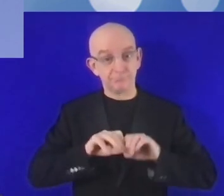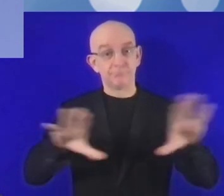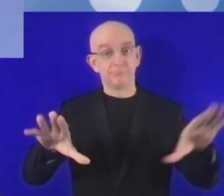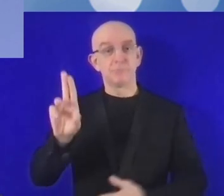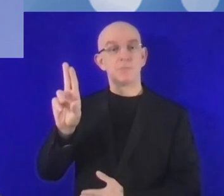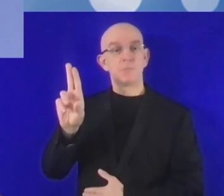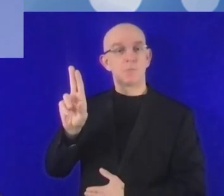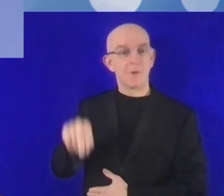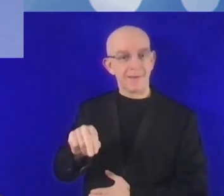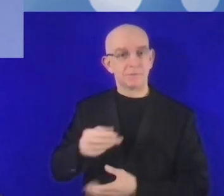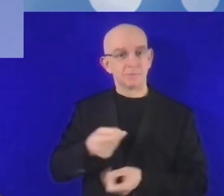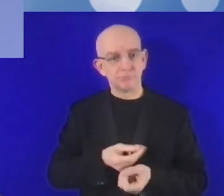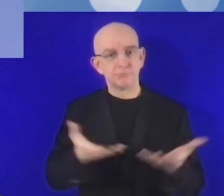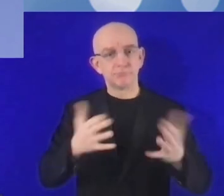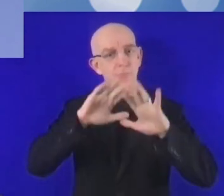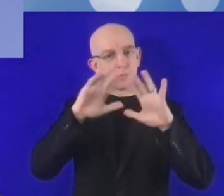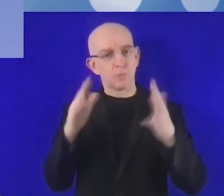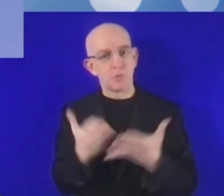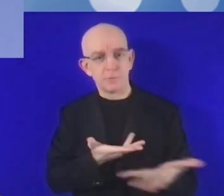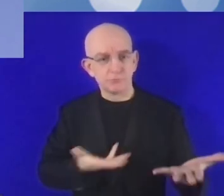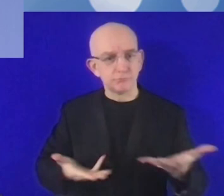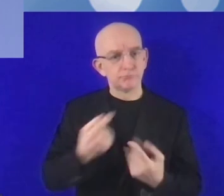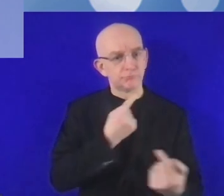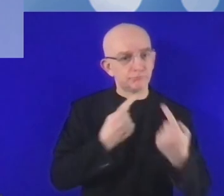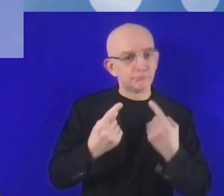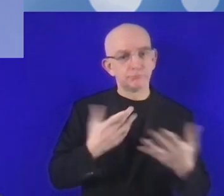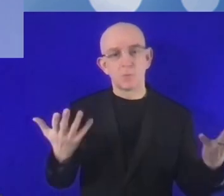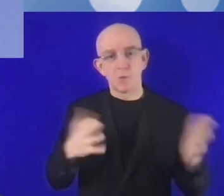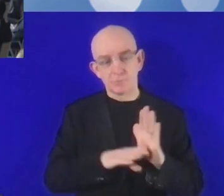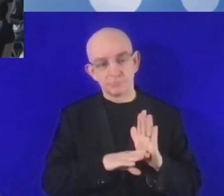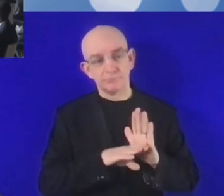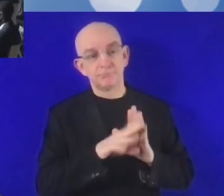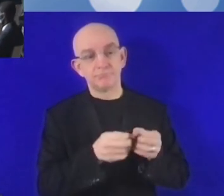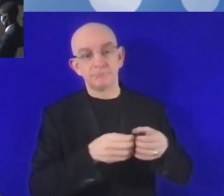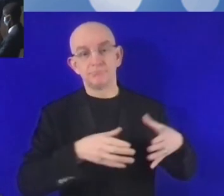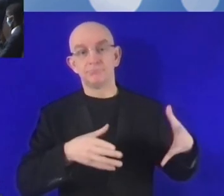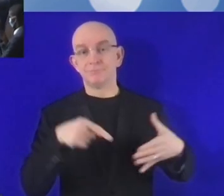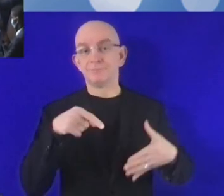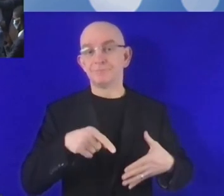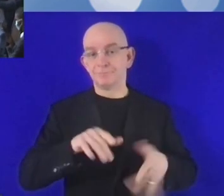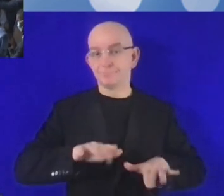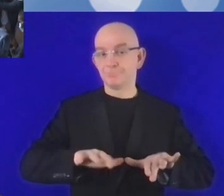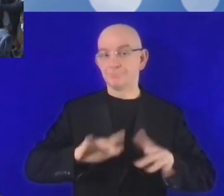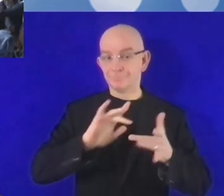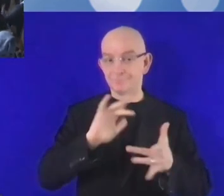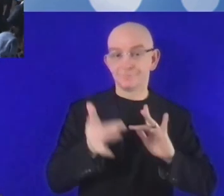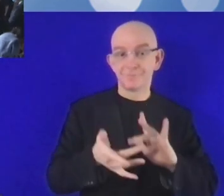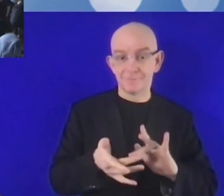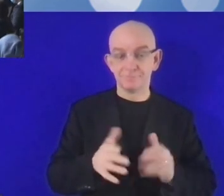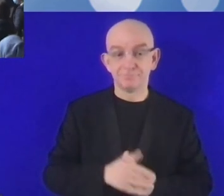今天我们要进行国际的对话，这个对话就涉及到我们网络的发